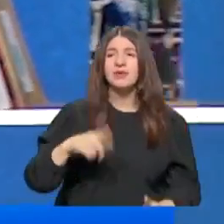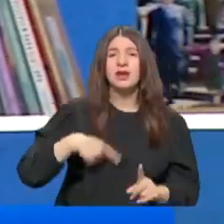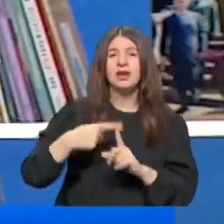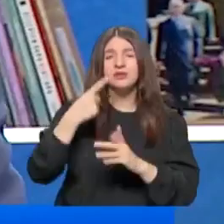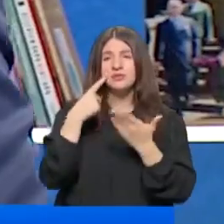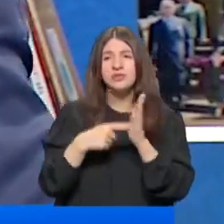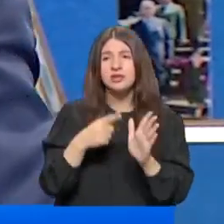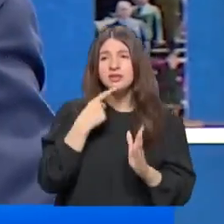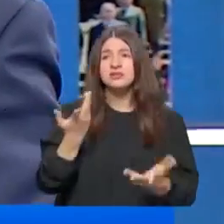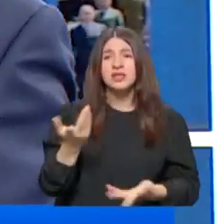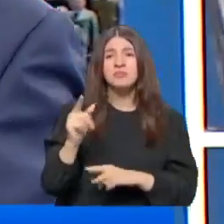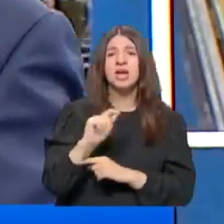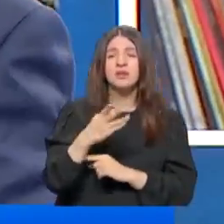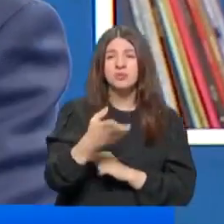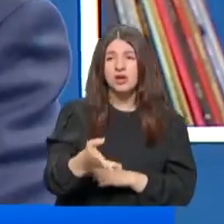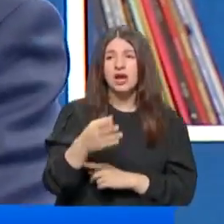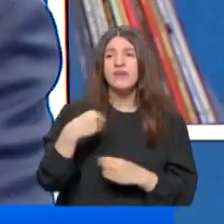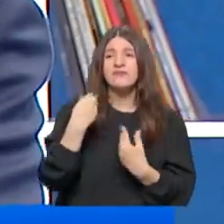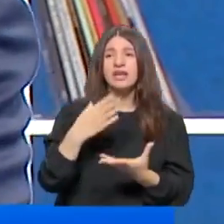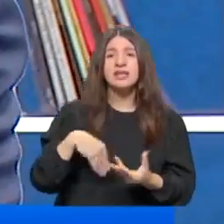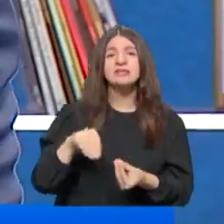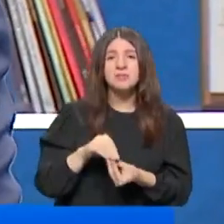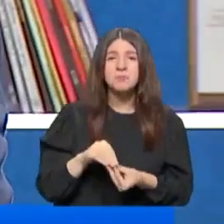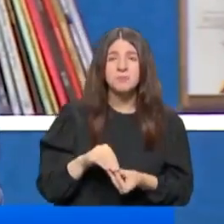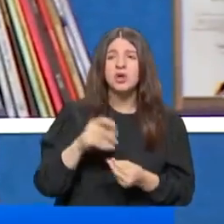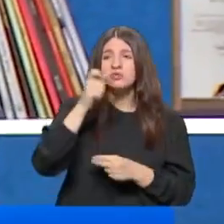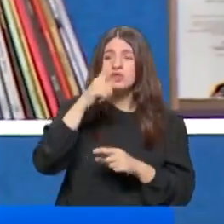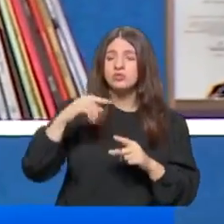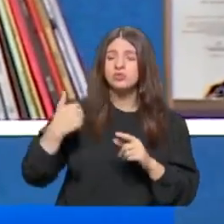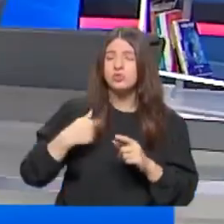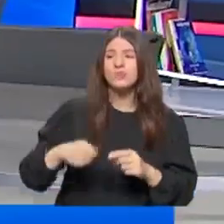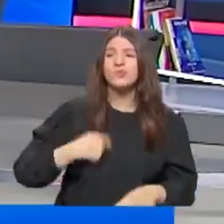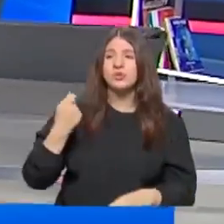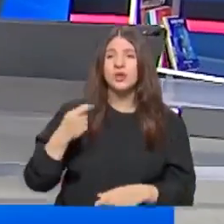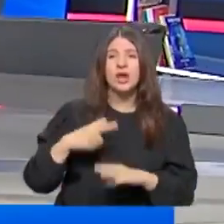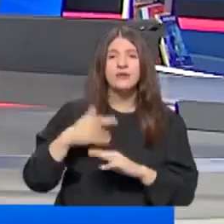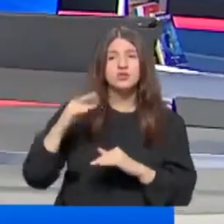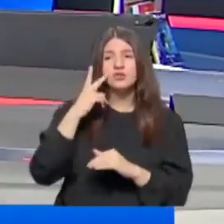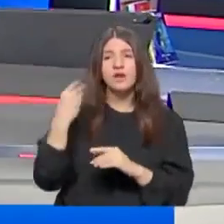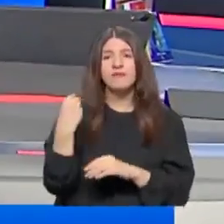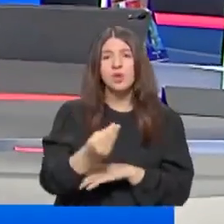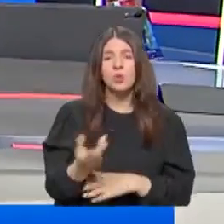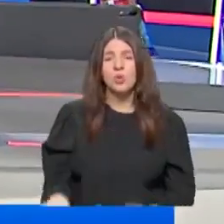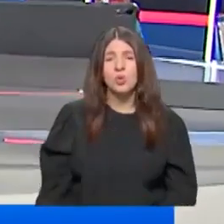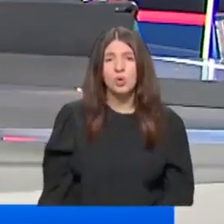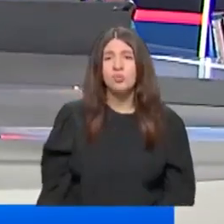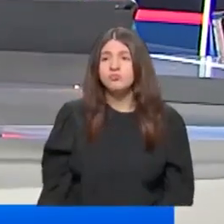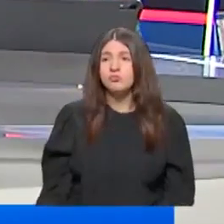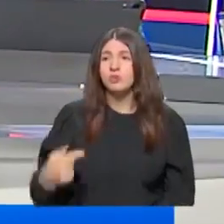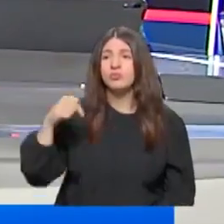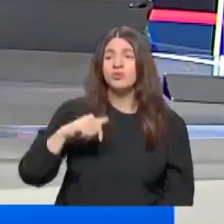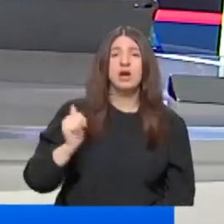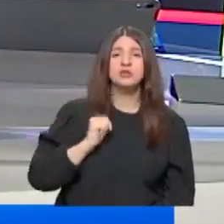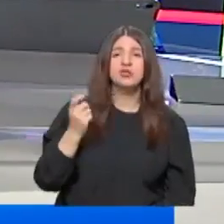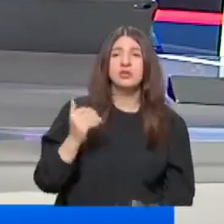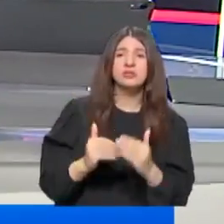ek gösterge desin memura verilen zam Türk'ün uydurma enflasyona kadar verilen bir zaman bugün